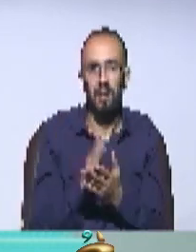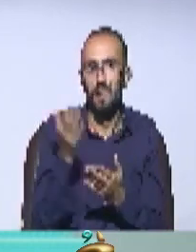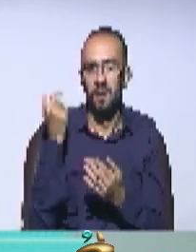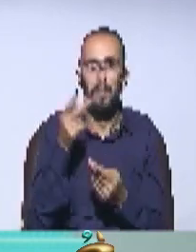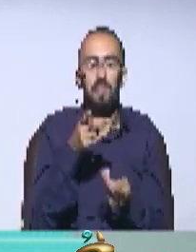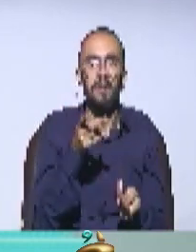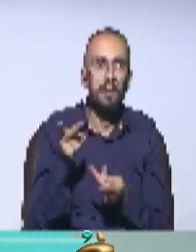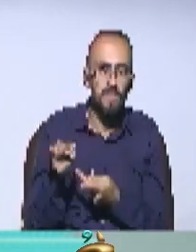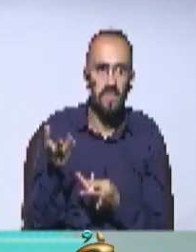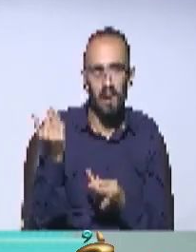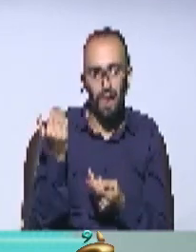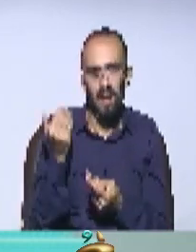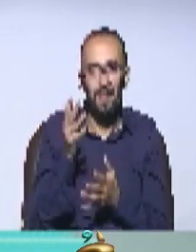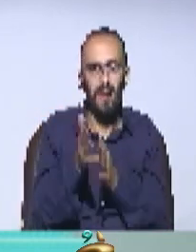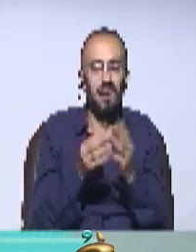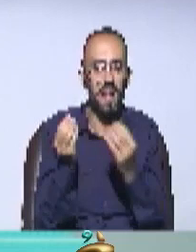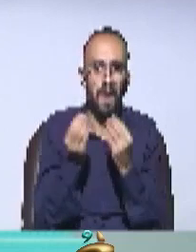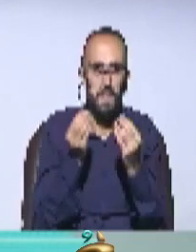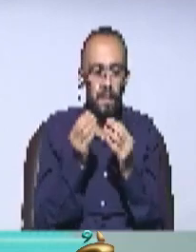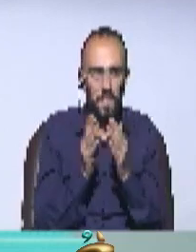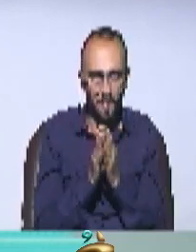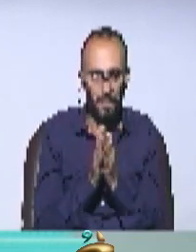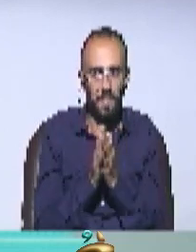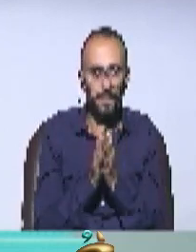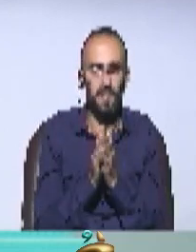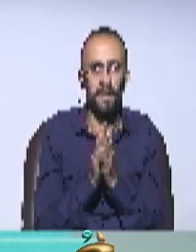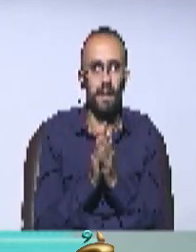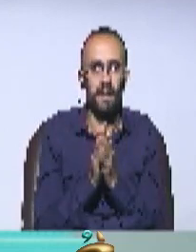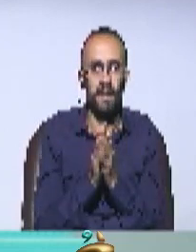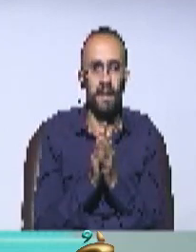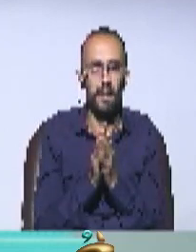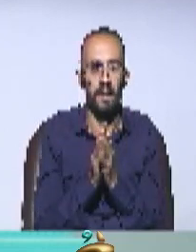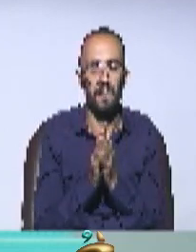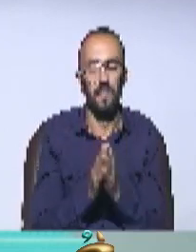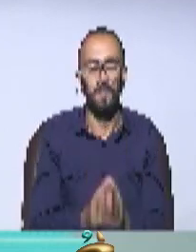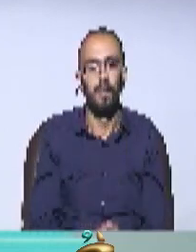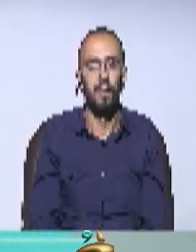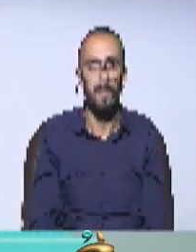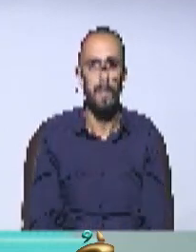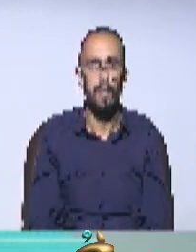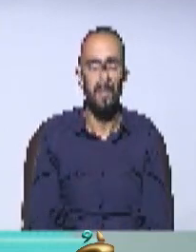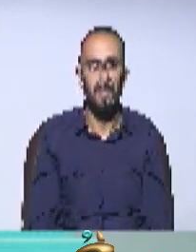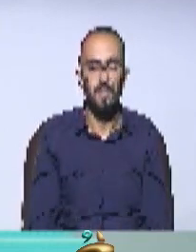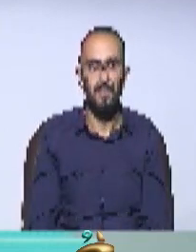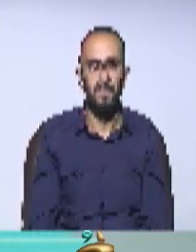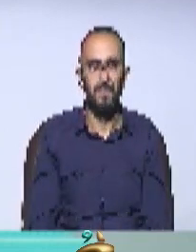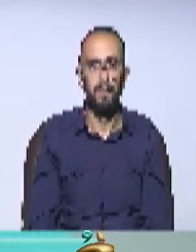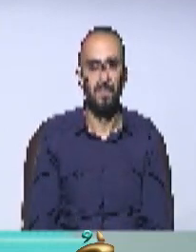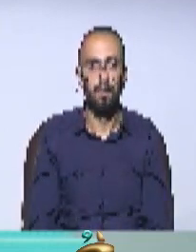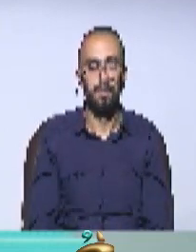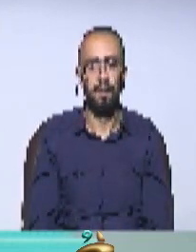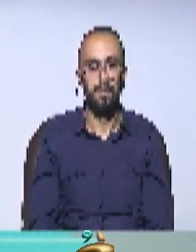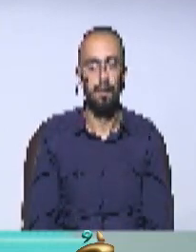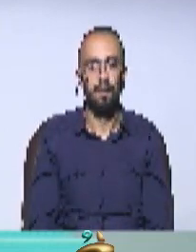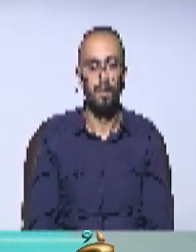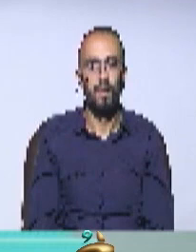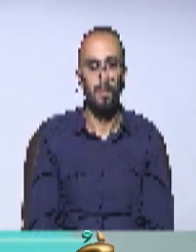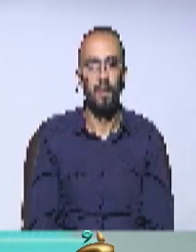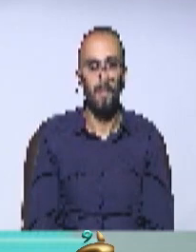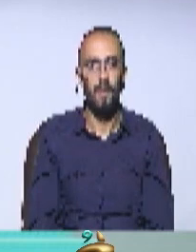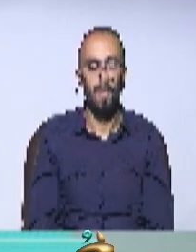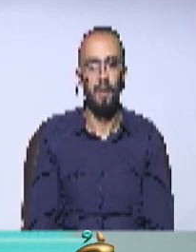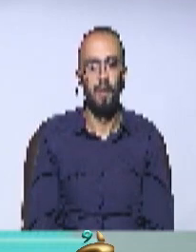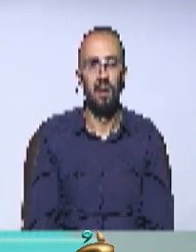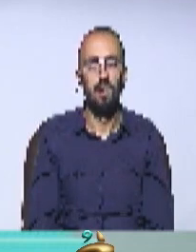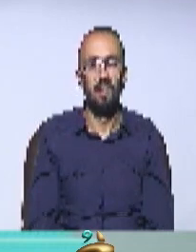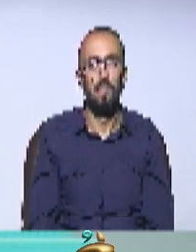يوم 3 يونيو وكلمته التي عبر فيها عن نبض كل وطني مصري. الحقيقة أن